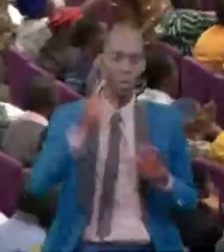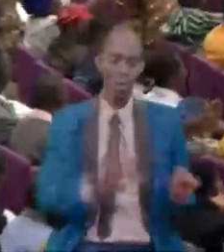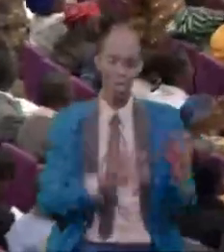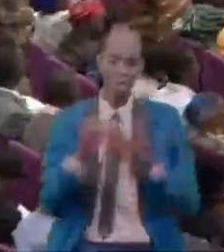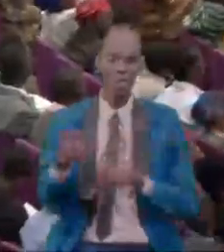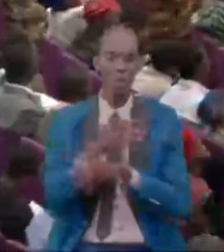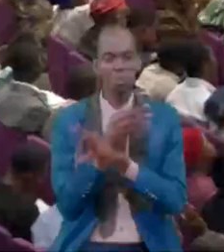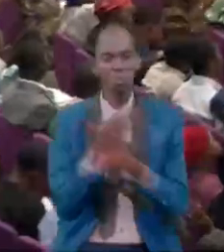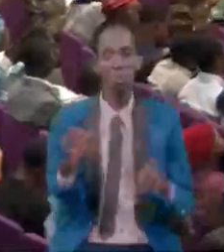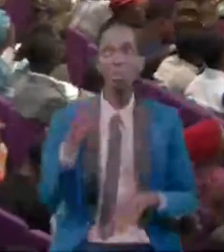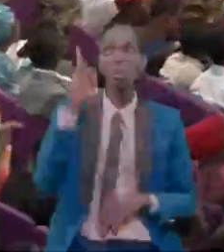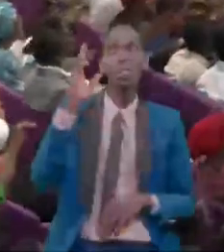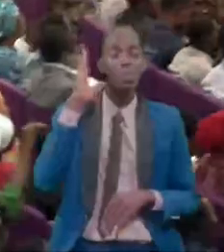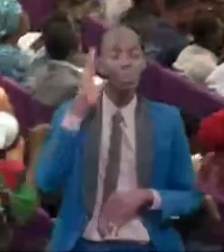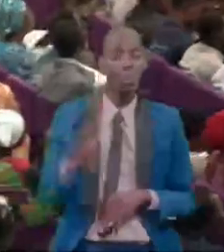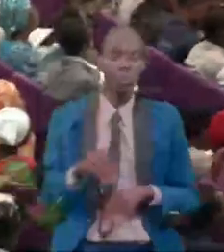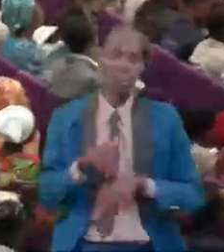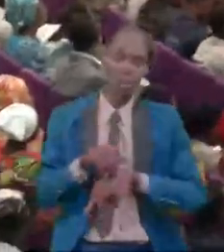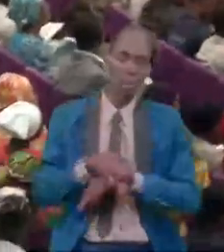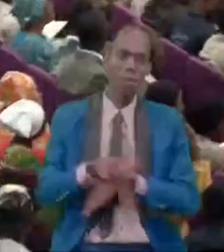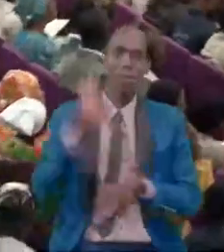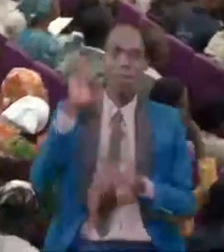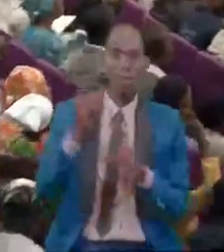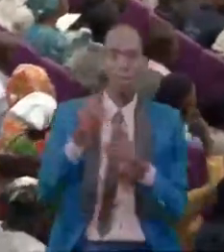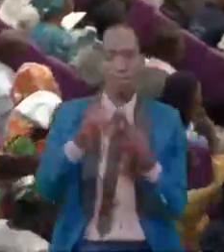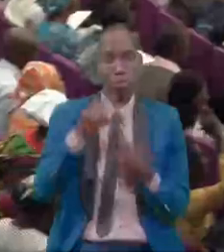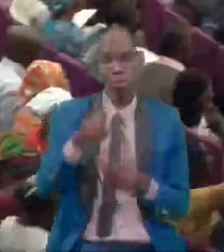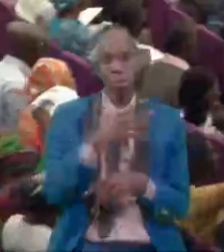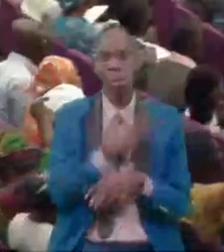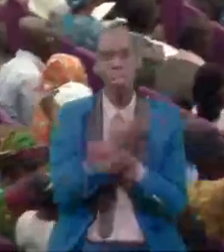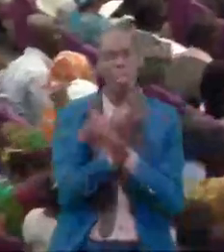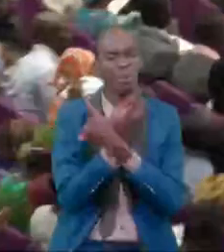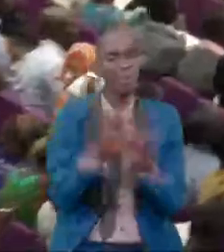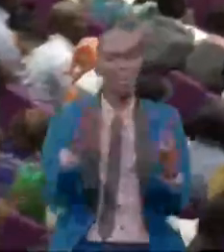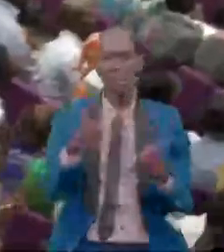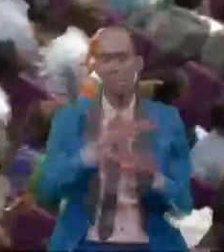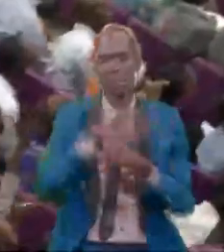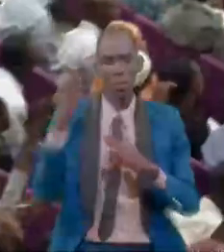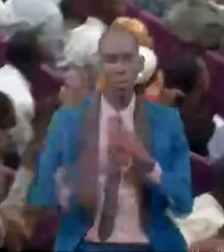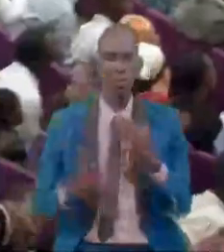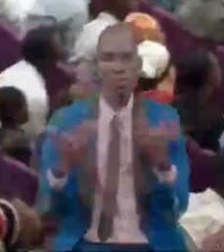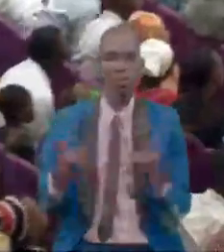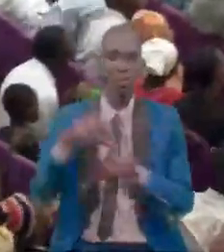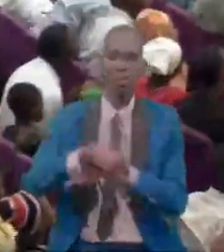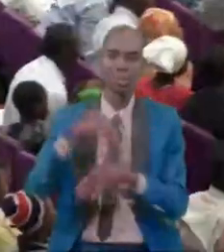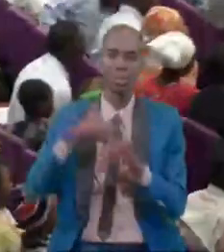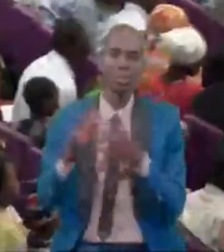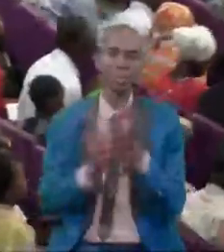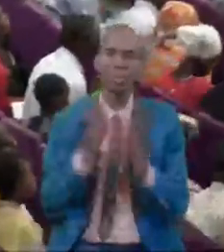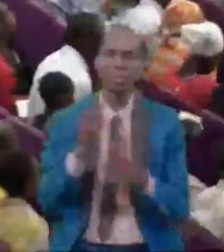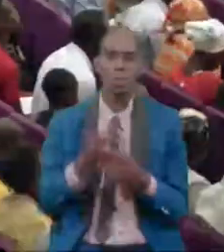affranchir. Il va vous envoyer sa parole ce soir pour vous délivrer complètement au nom de